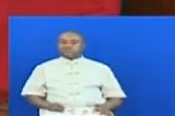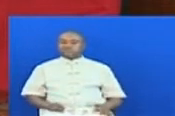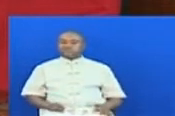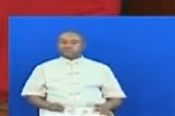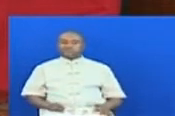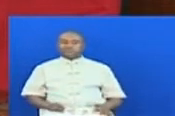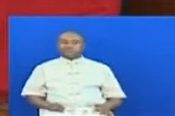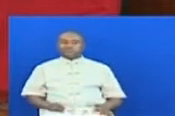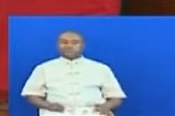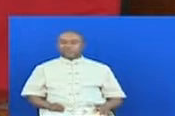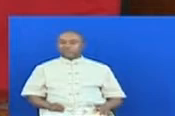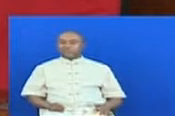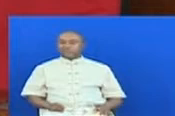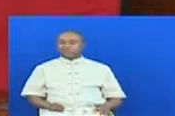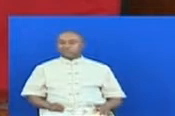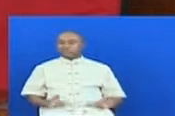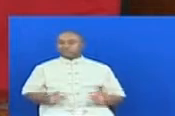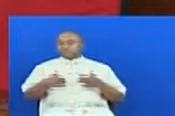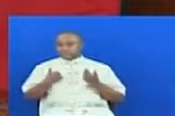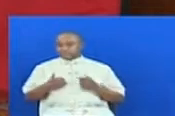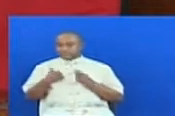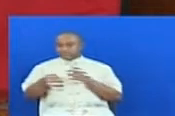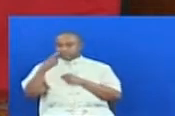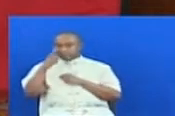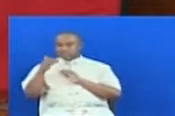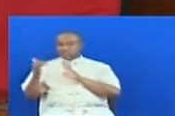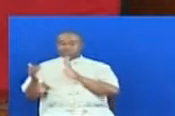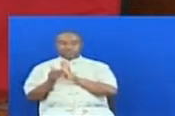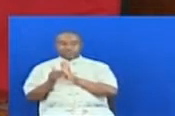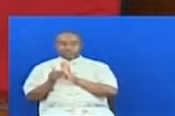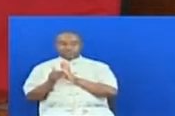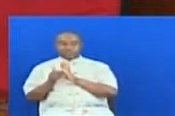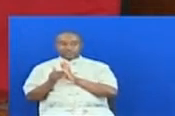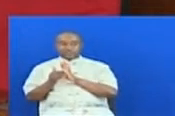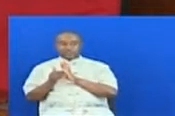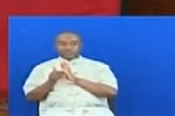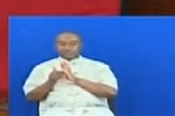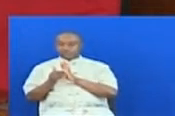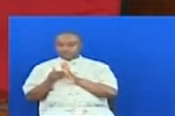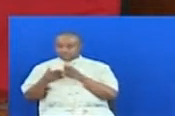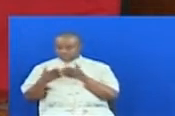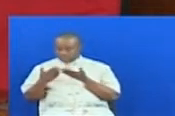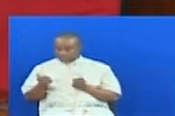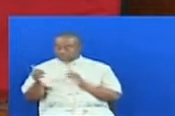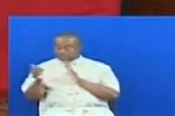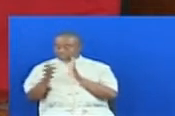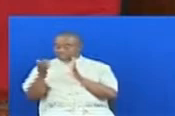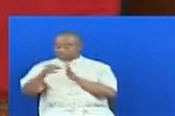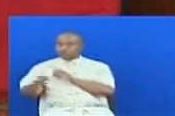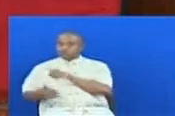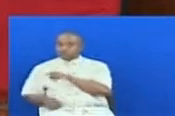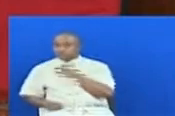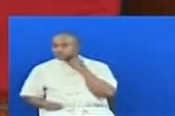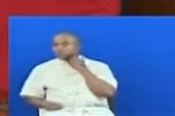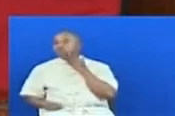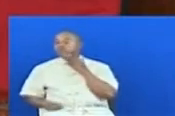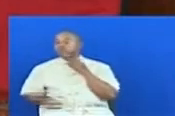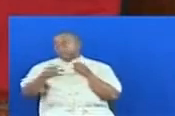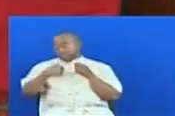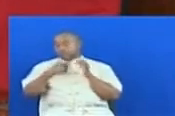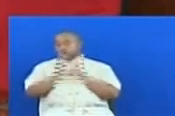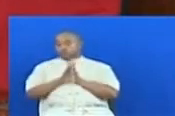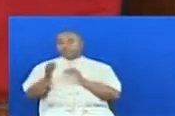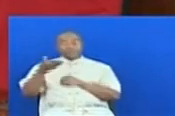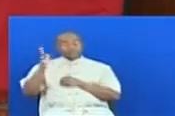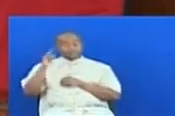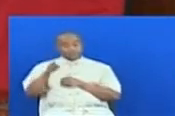Jambo jingine, sheria ya manunuzi. Sheria ya manunuzi, mimi naomba Mheshimiwa Spika,